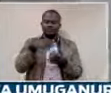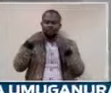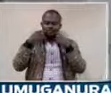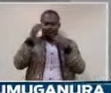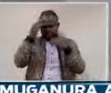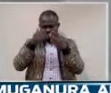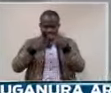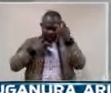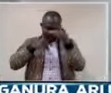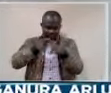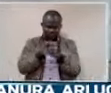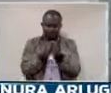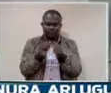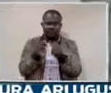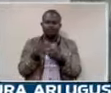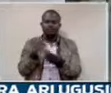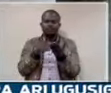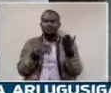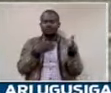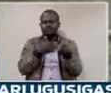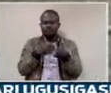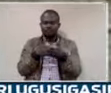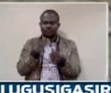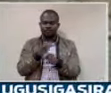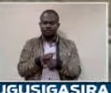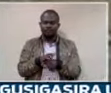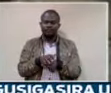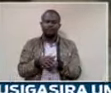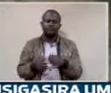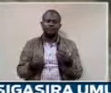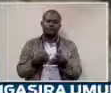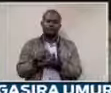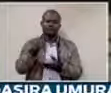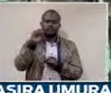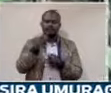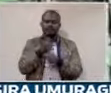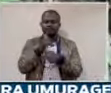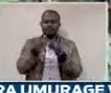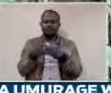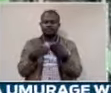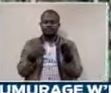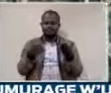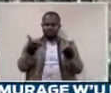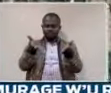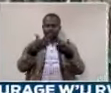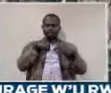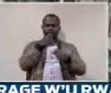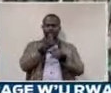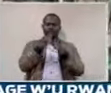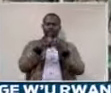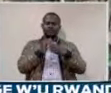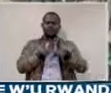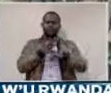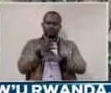kubera icyorezo cya COVID-19 cyabakomye mu nkokora byatumye bagabanya abakozi. Hano twagiraga abakozi bagera